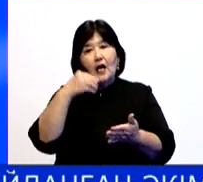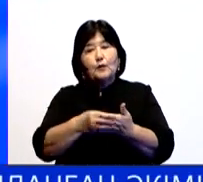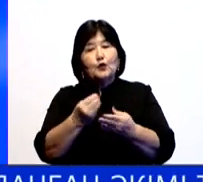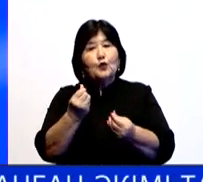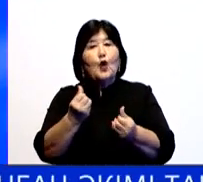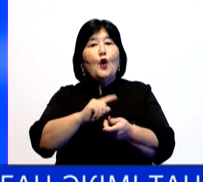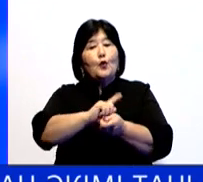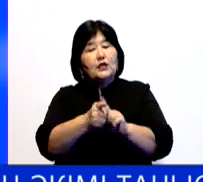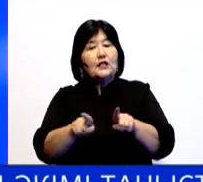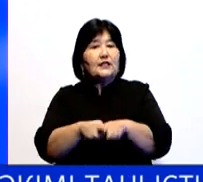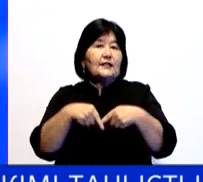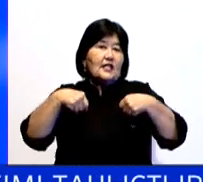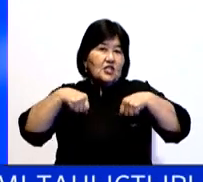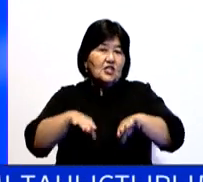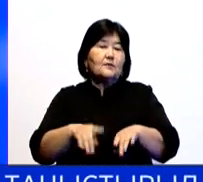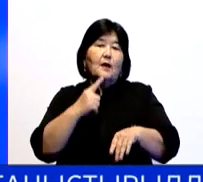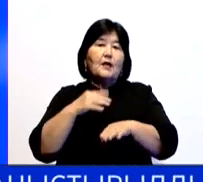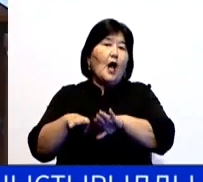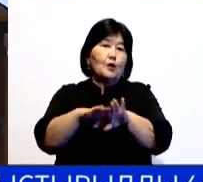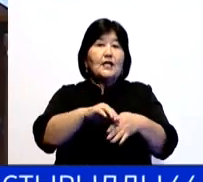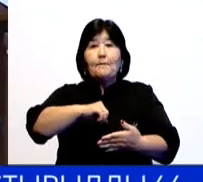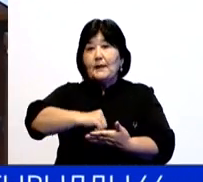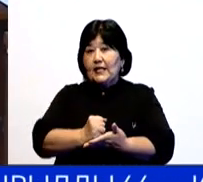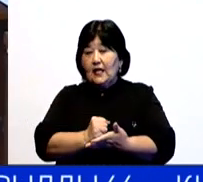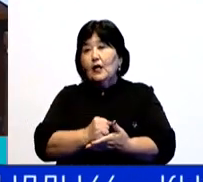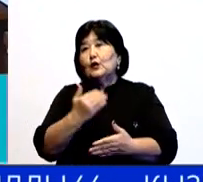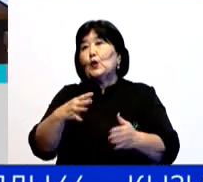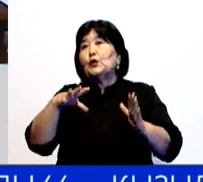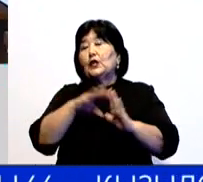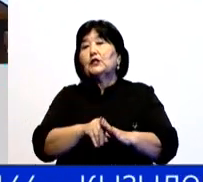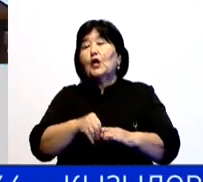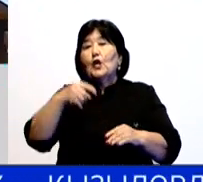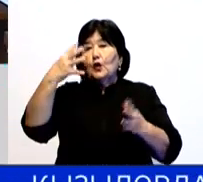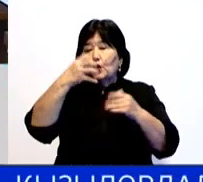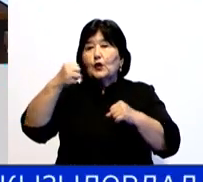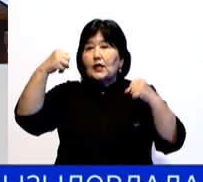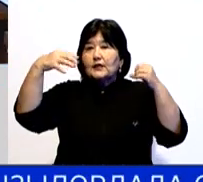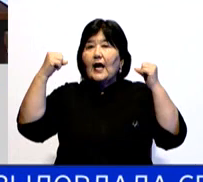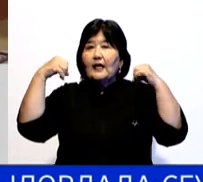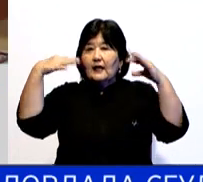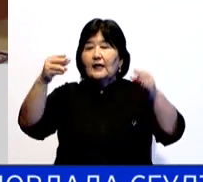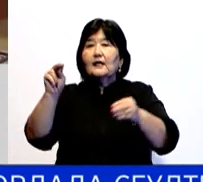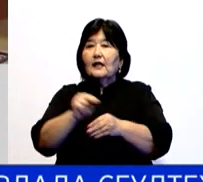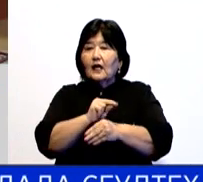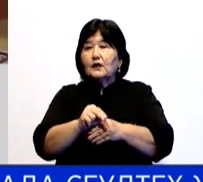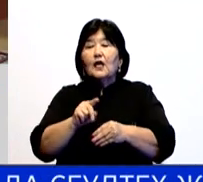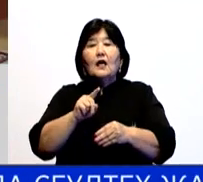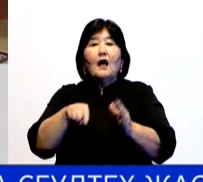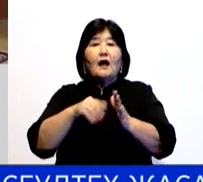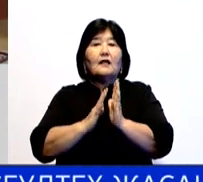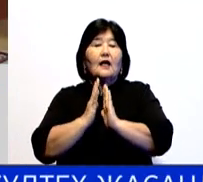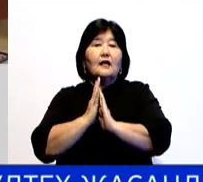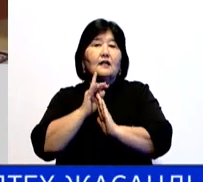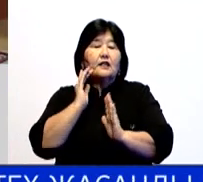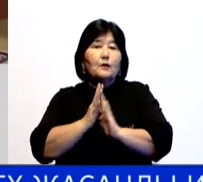өзгерістер енгізу жөніндегі шешімді бір ауыздан бекітті. Соның ішінде түнгі жарық бағаналарын қалпына келтіру, қаланы көгалдандыру, мүгедектігі